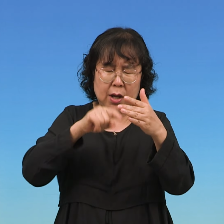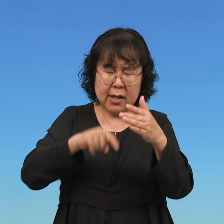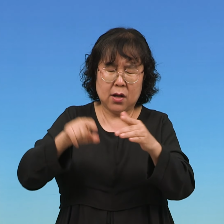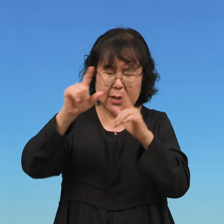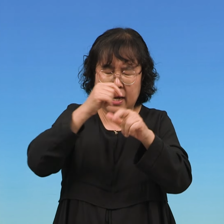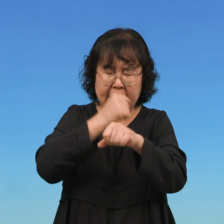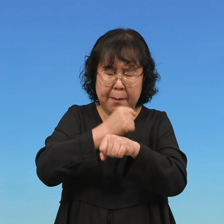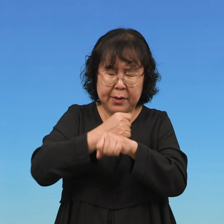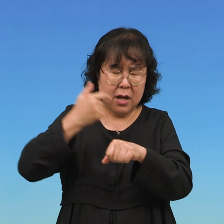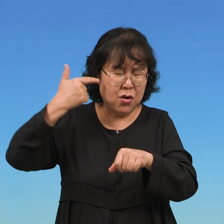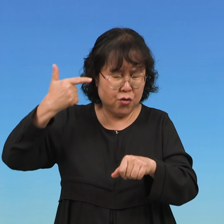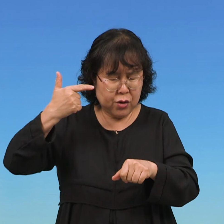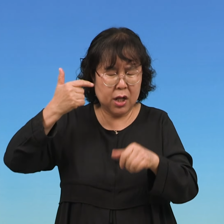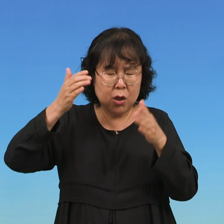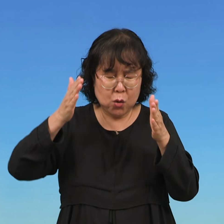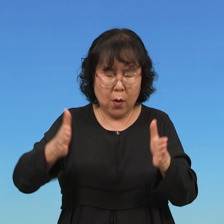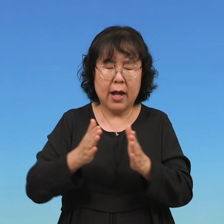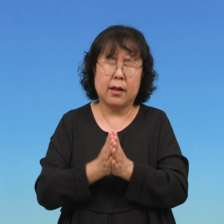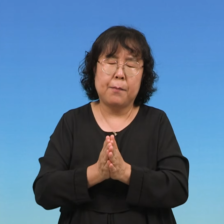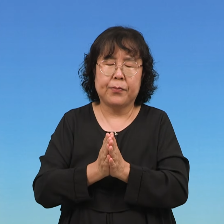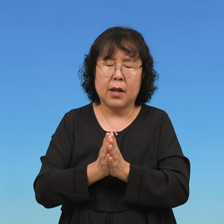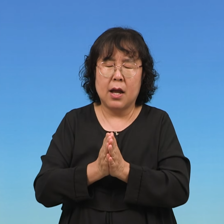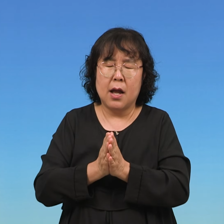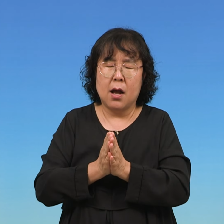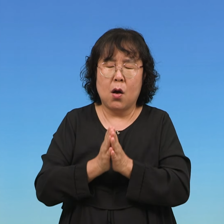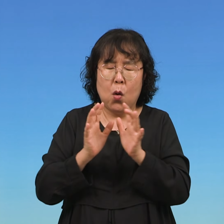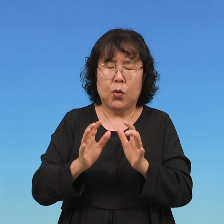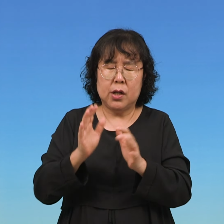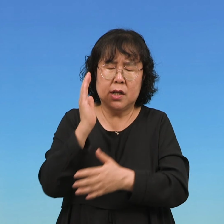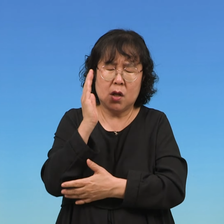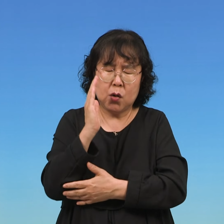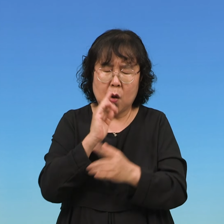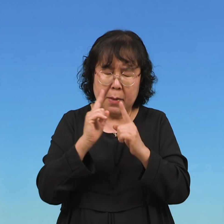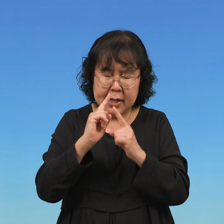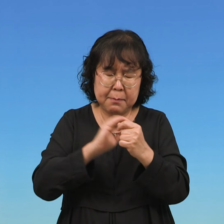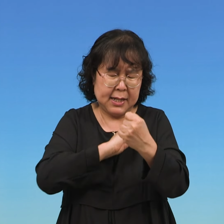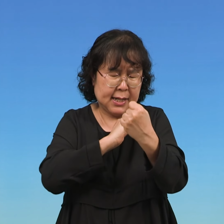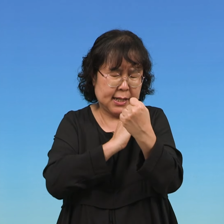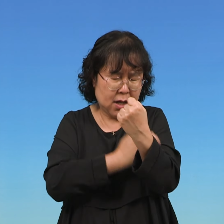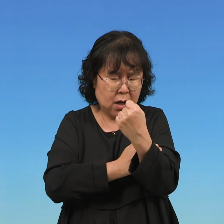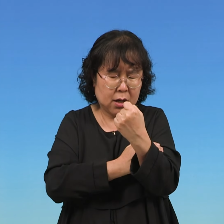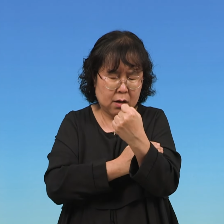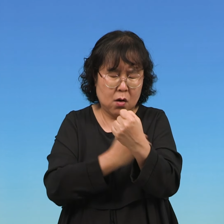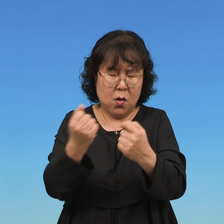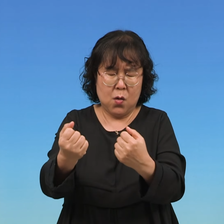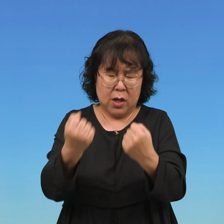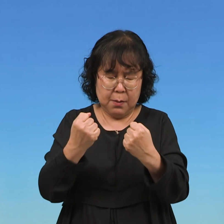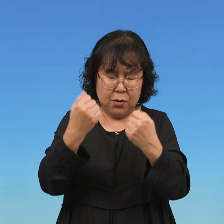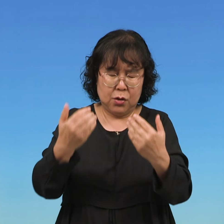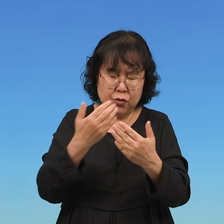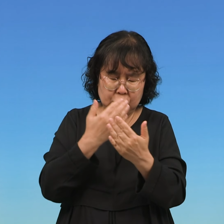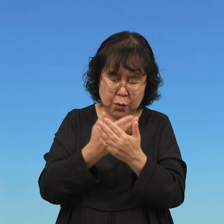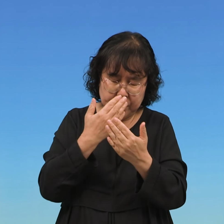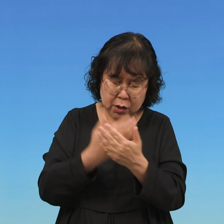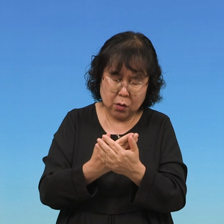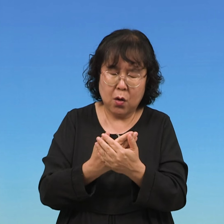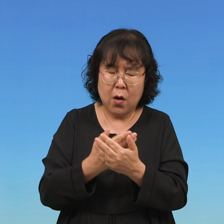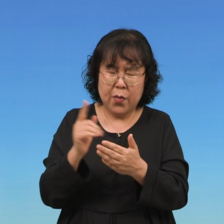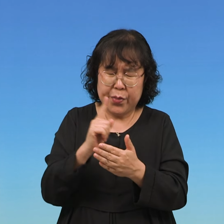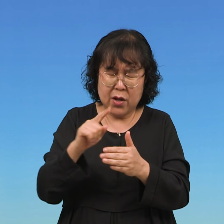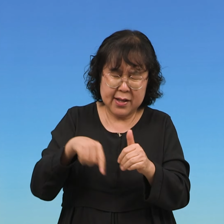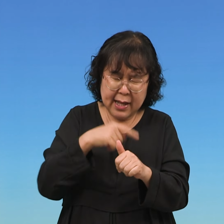오늘 주신이 말씀에 힘을 경험하기 원하오니 오늘 주신이 말씀의 능력을 맛보면서 참으로 어떤